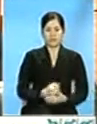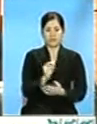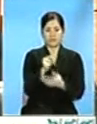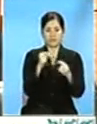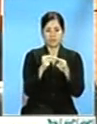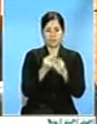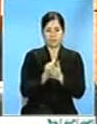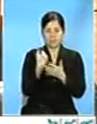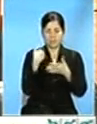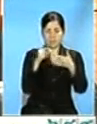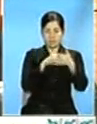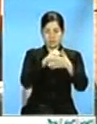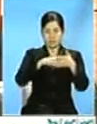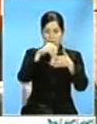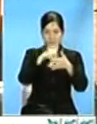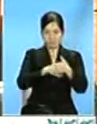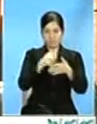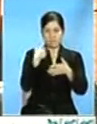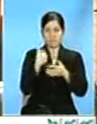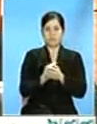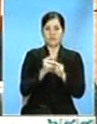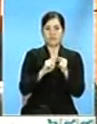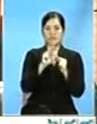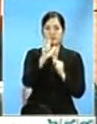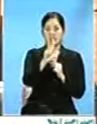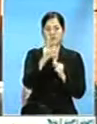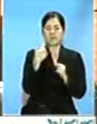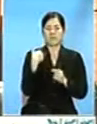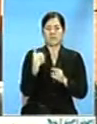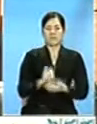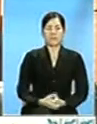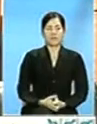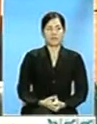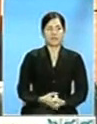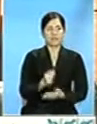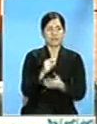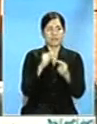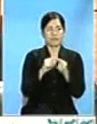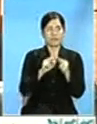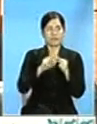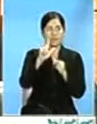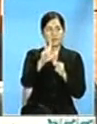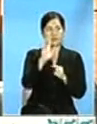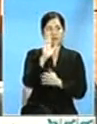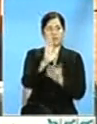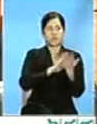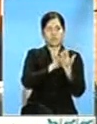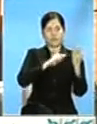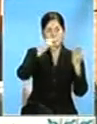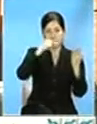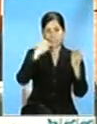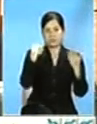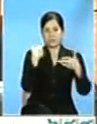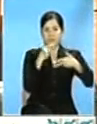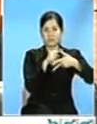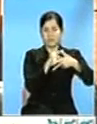ครับคะแนนเสียงเป็นที่3ของประเทศนะครับคะแนนเสียงเป็นที่3ของประเทศรองจากกทม.โ